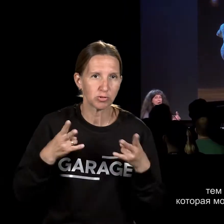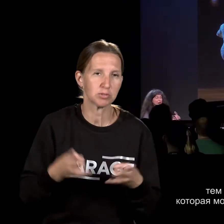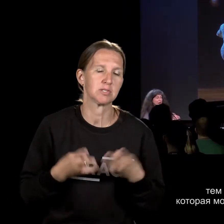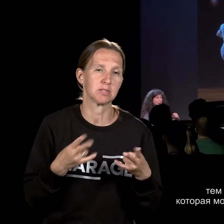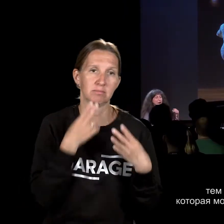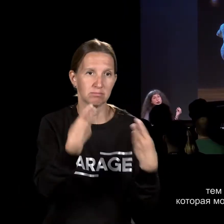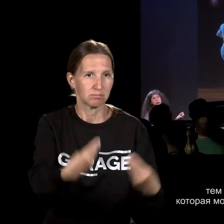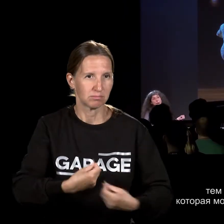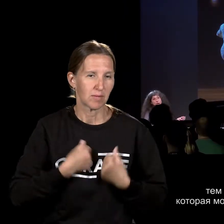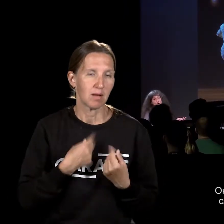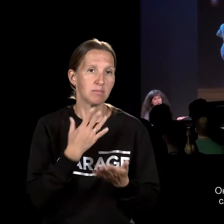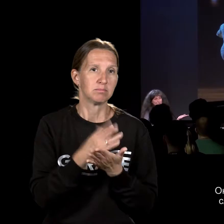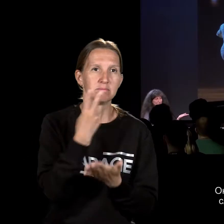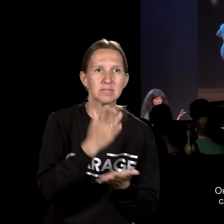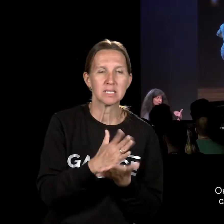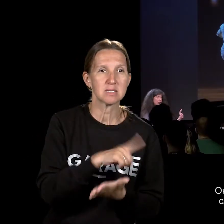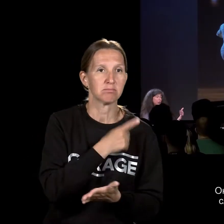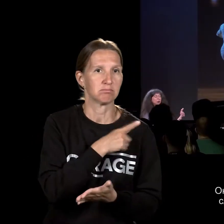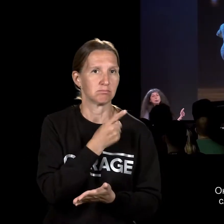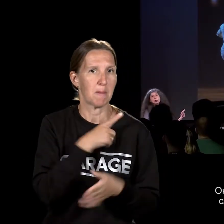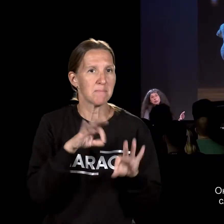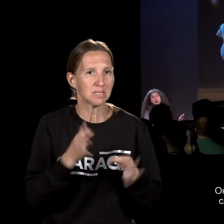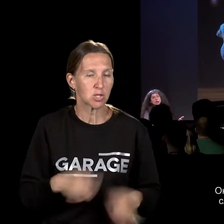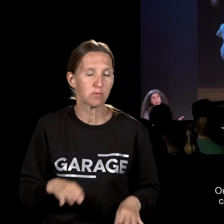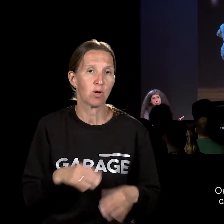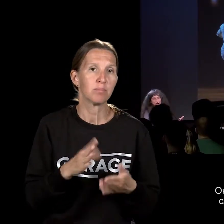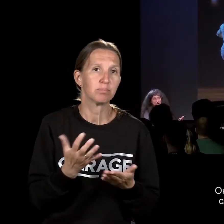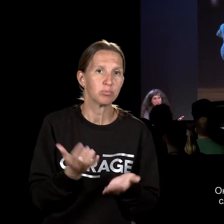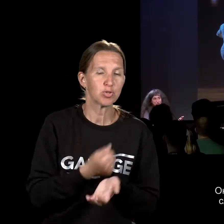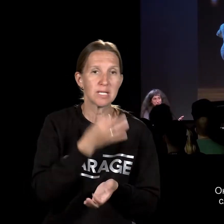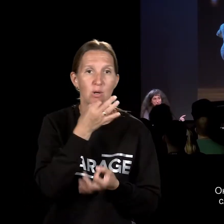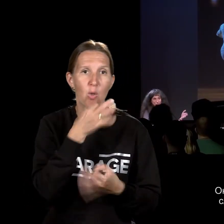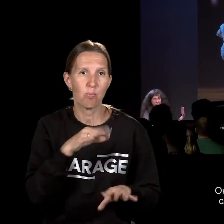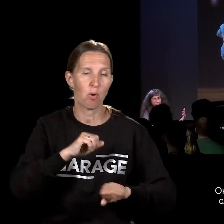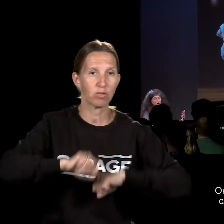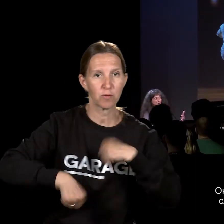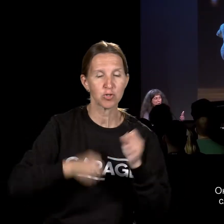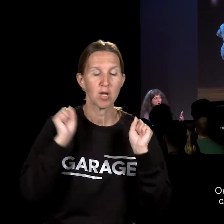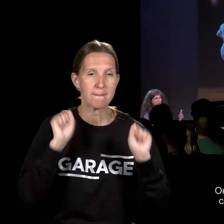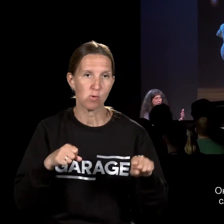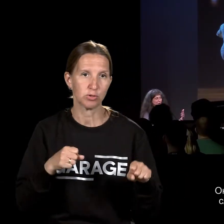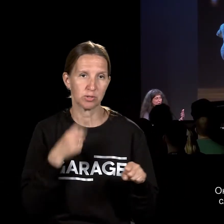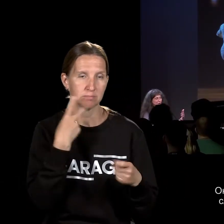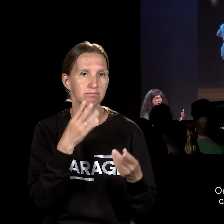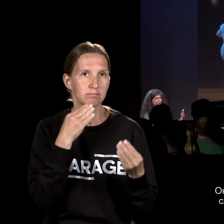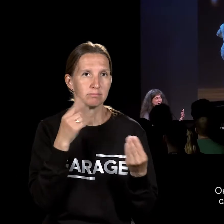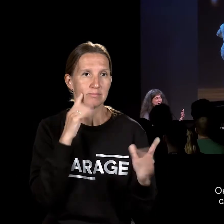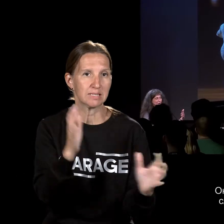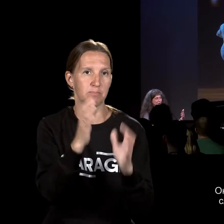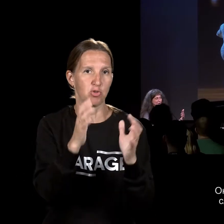некое мастерство, что любое движение можно слепить, что любое движение можно запечатлеть.